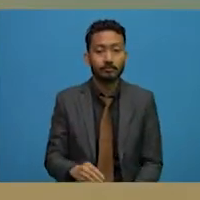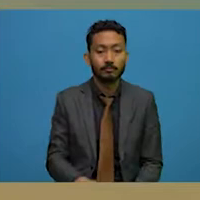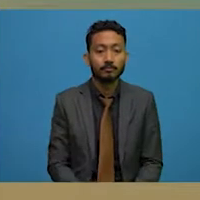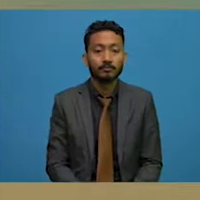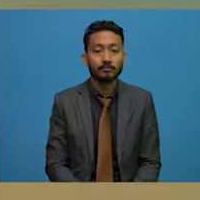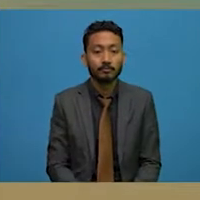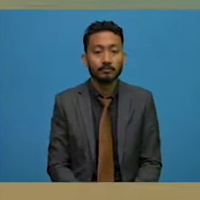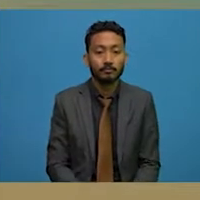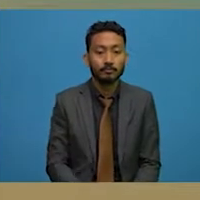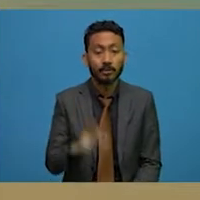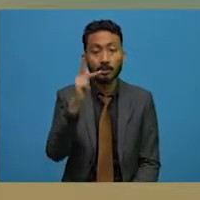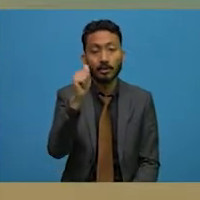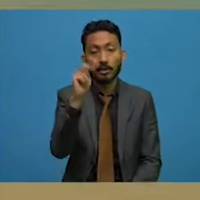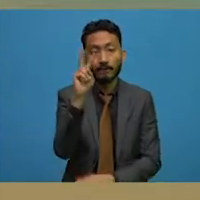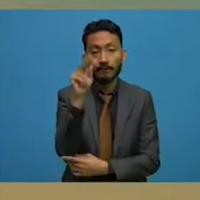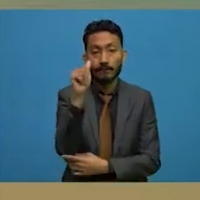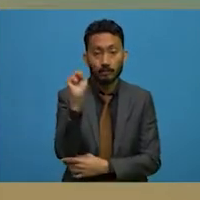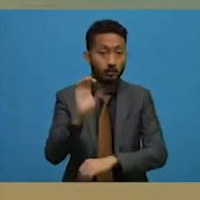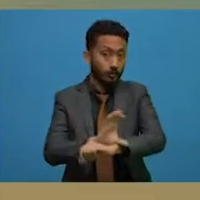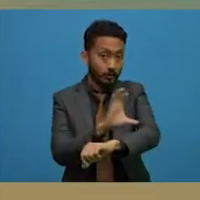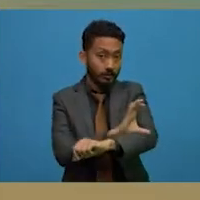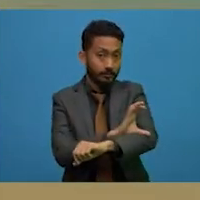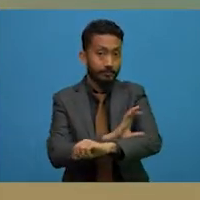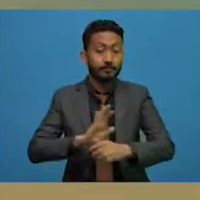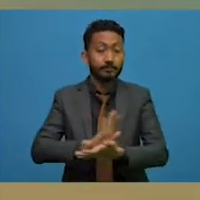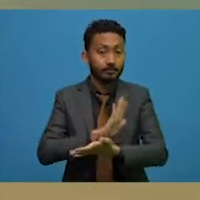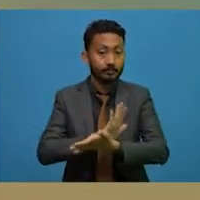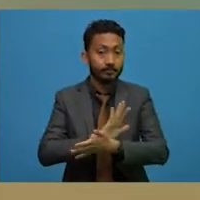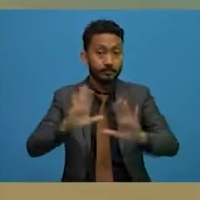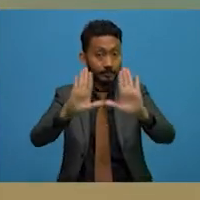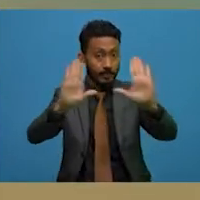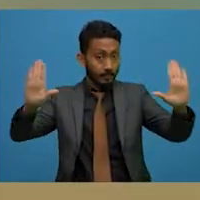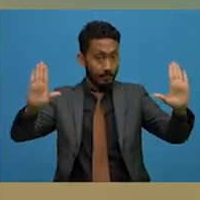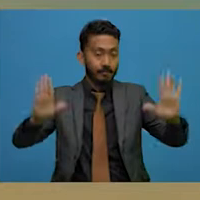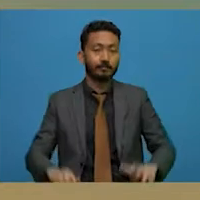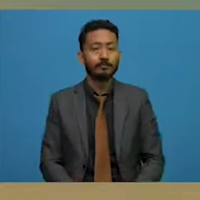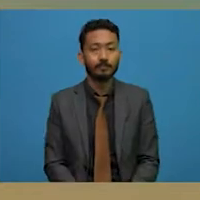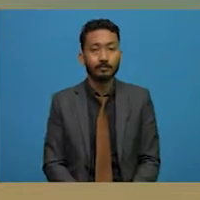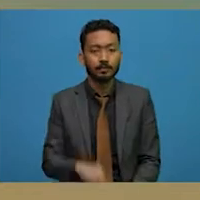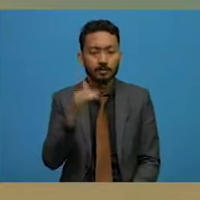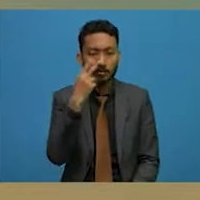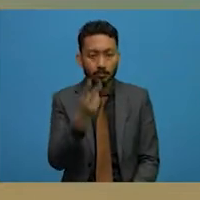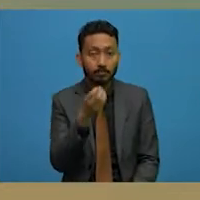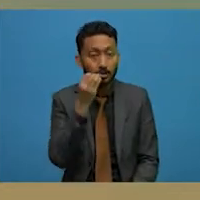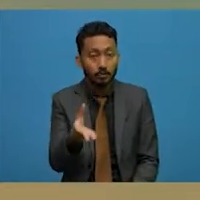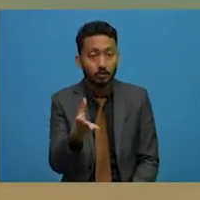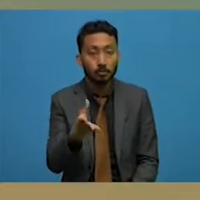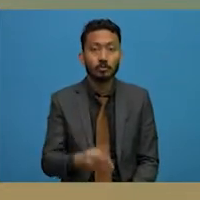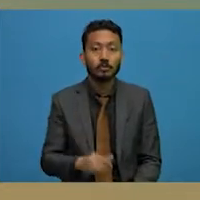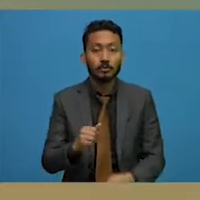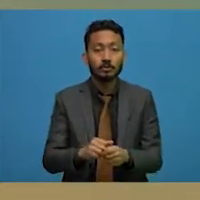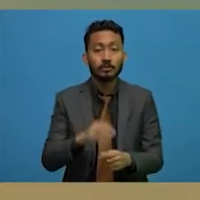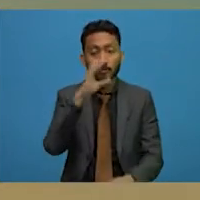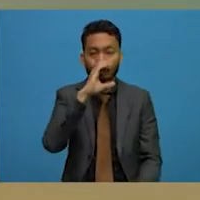komputer, kertas, papan untuk tujuan jenama, pemberitahuan, ilustrasi atau